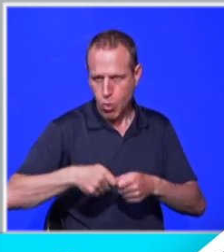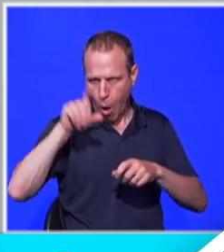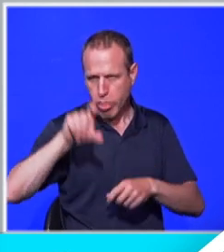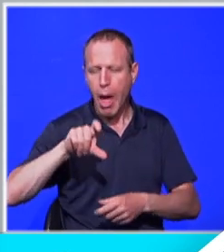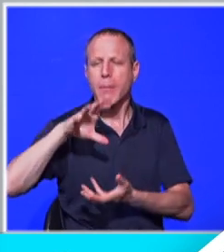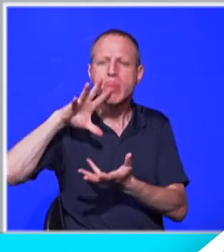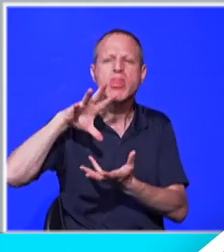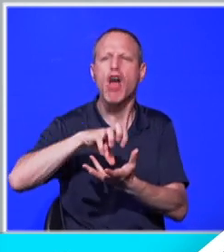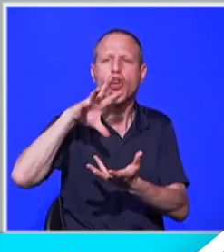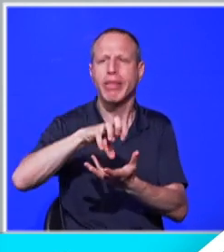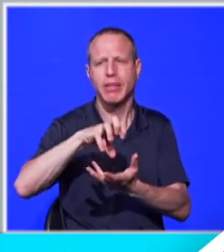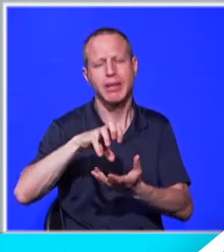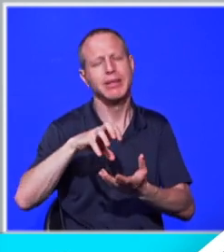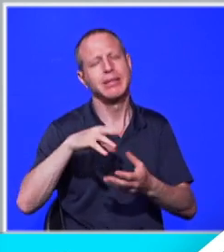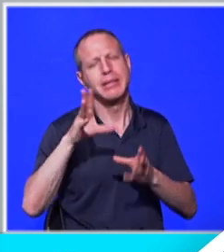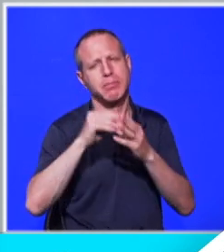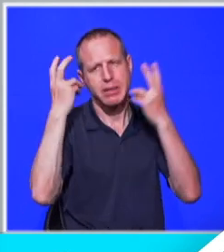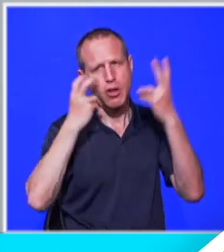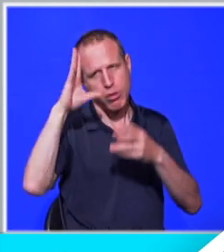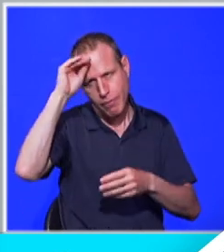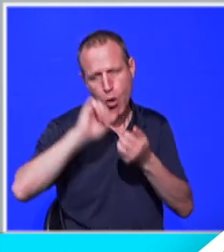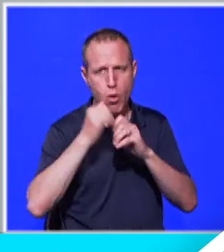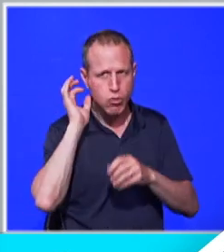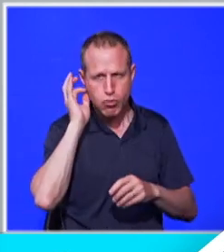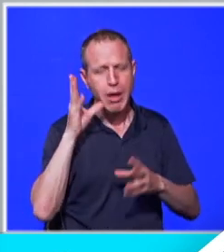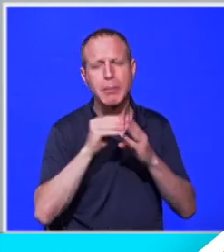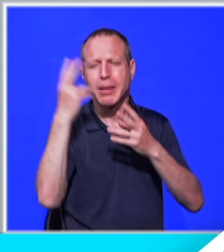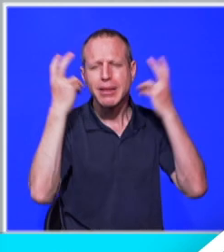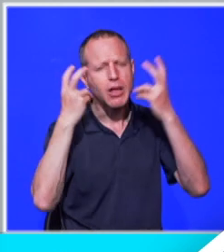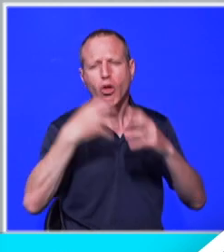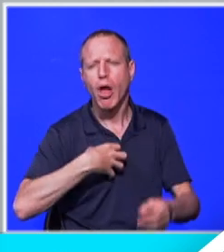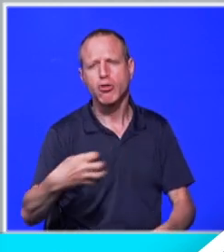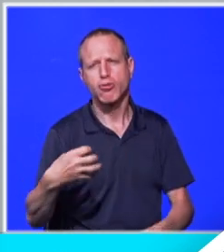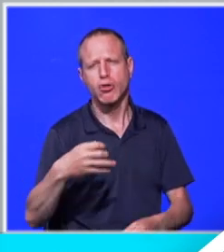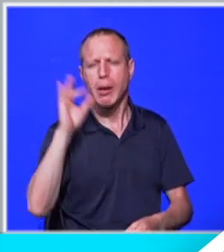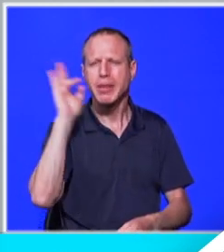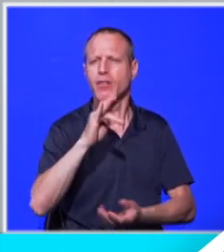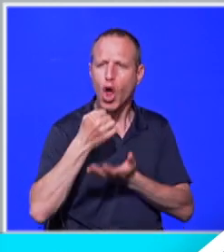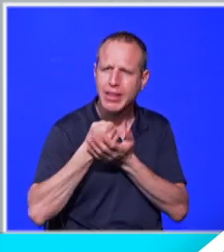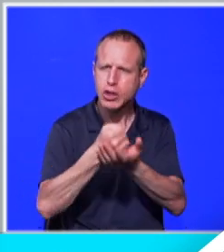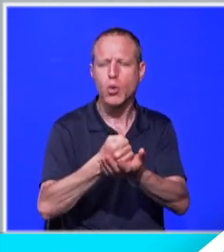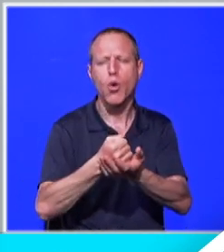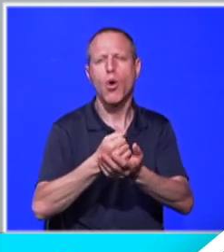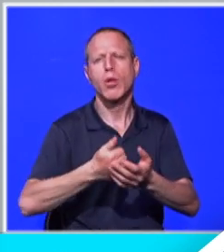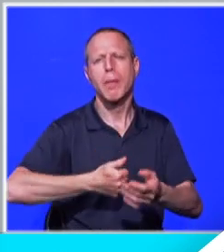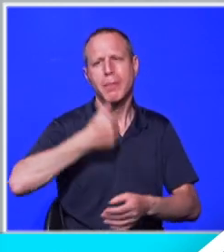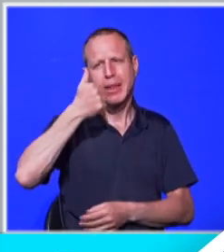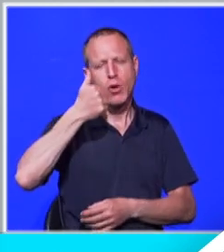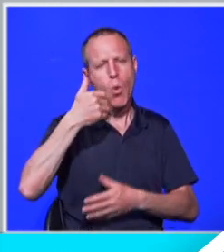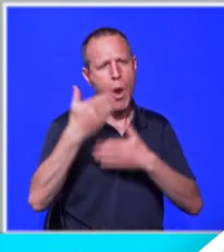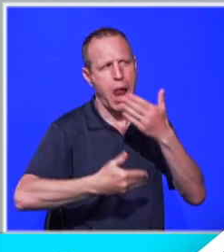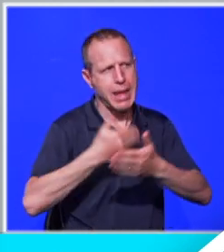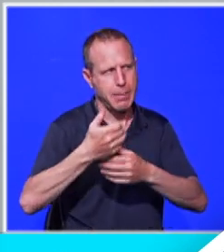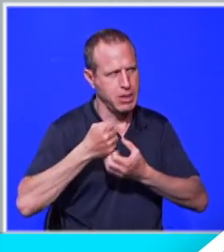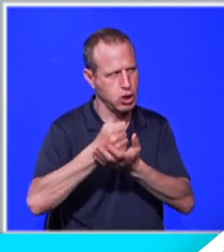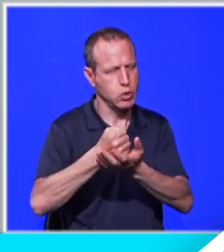ניסיון, כמובן גבר או אישה, עם ניסיון עשיר בתביעות ייצוגיות ובניהול הליכים ייצוגיים